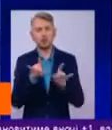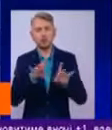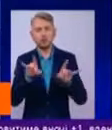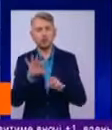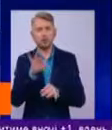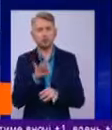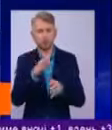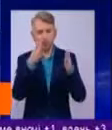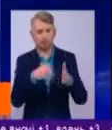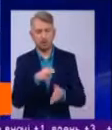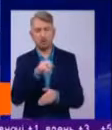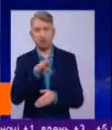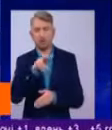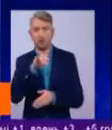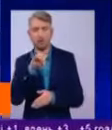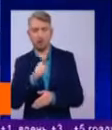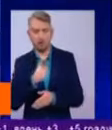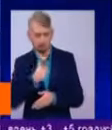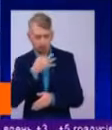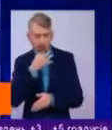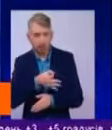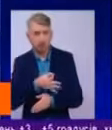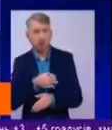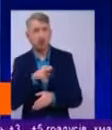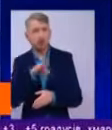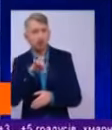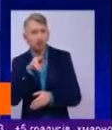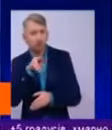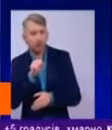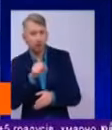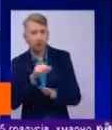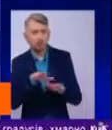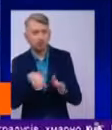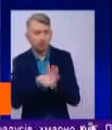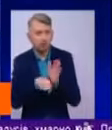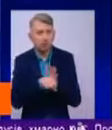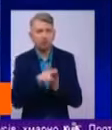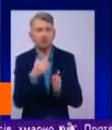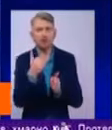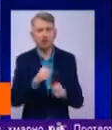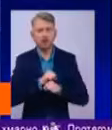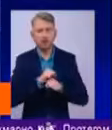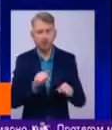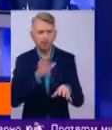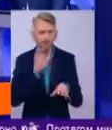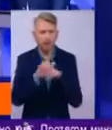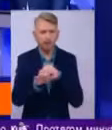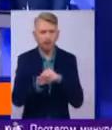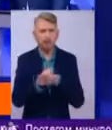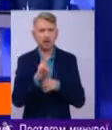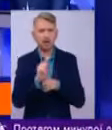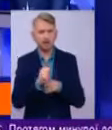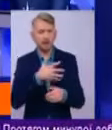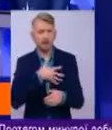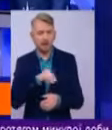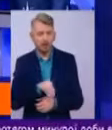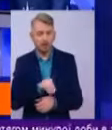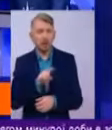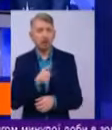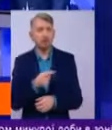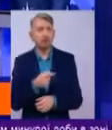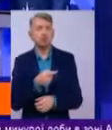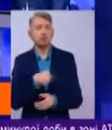про петлюру, і мені скажуть, ну Петлюра – це ж дітоубивця, він ваших українських героїв відправив, так би мовити, на загибель. От, чого